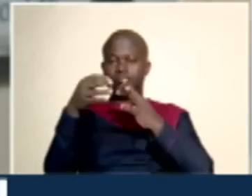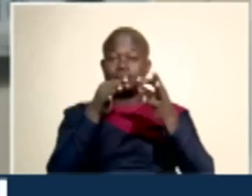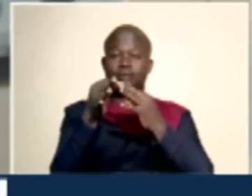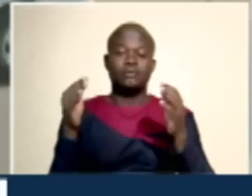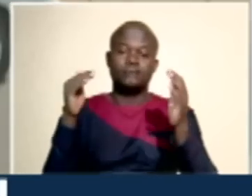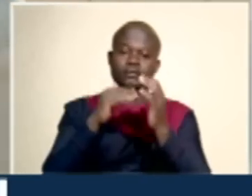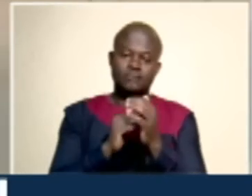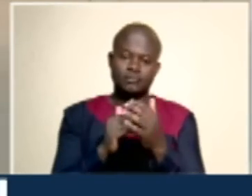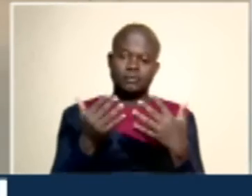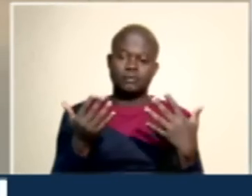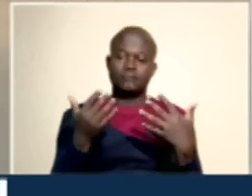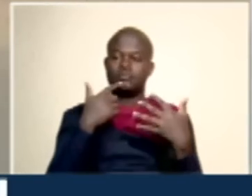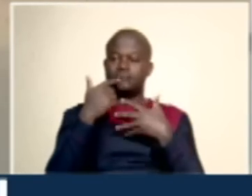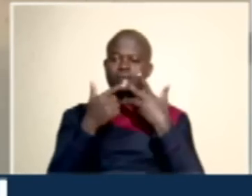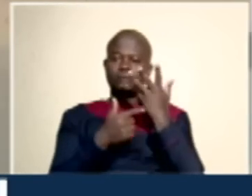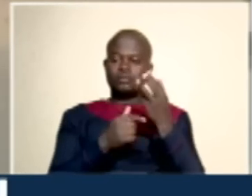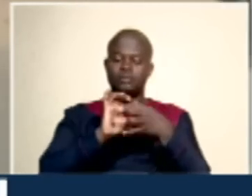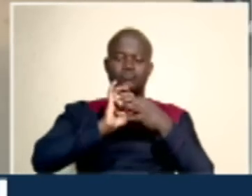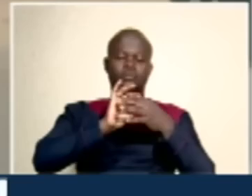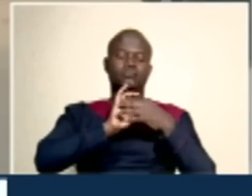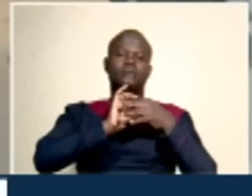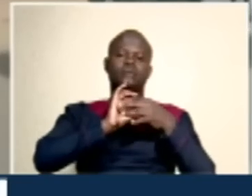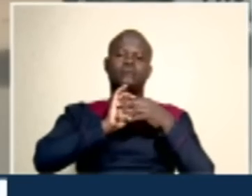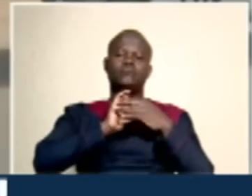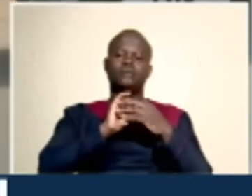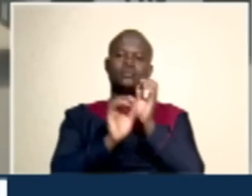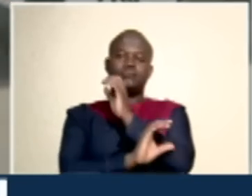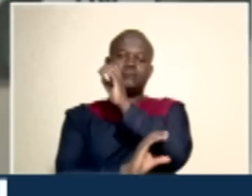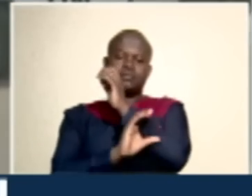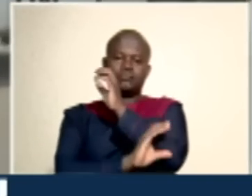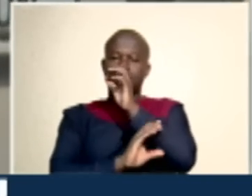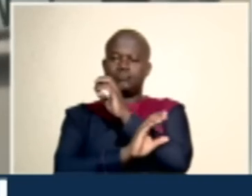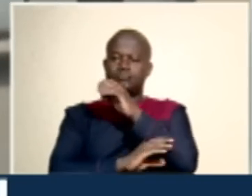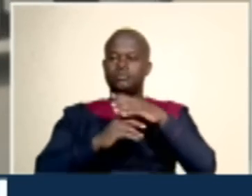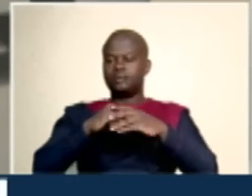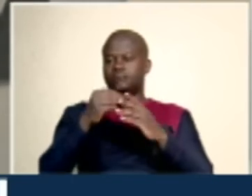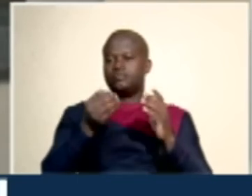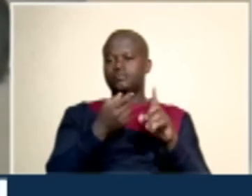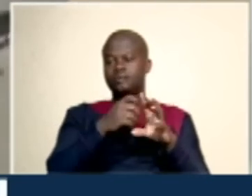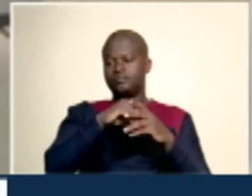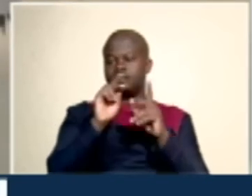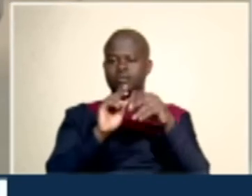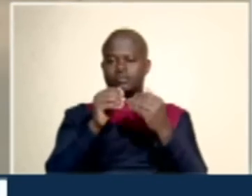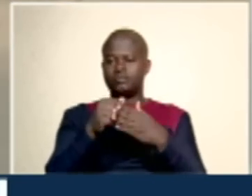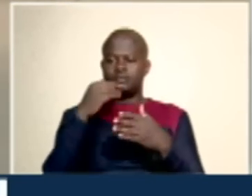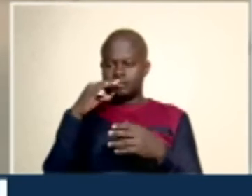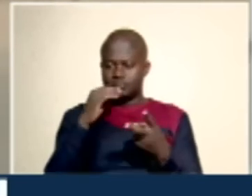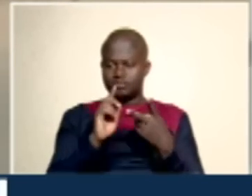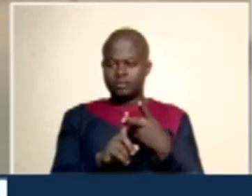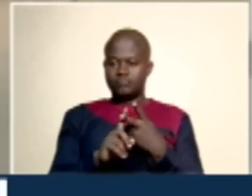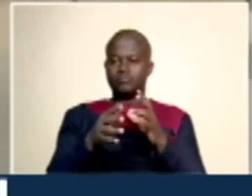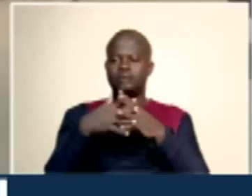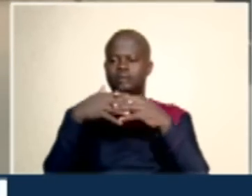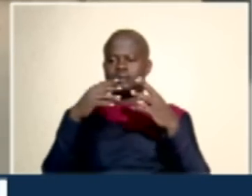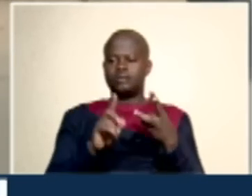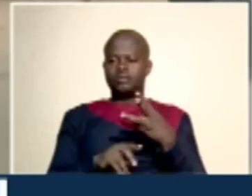nanone hari imikoranire hagati y'ibihugu biri hari birimo bivana y'abantu hari ubufaransa hari